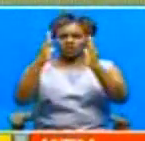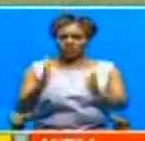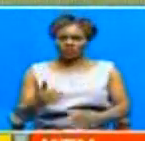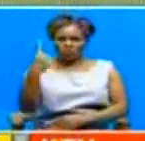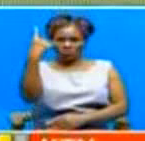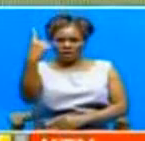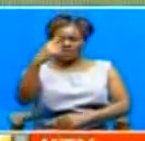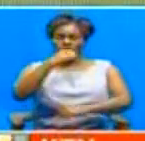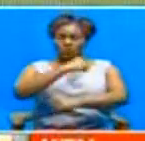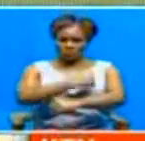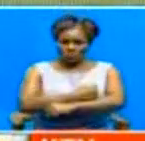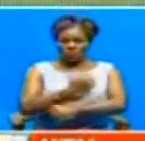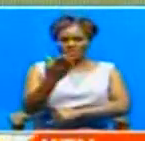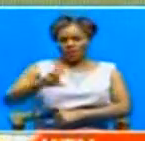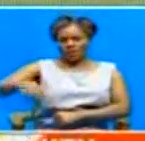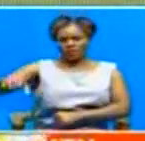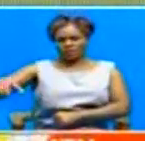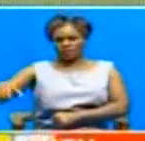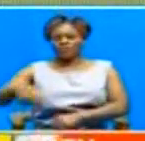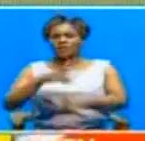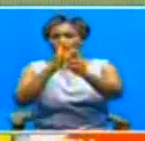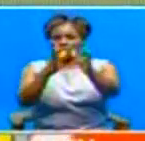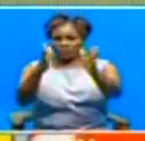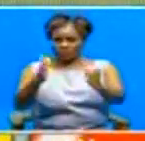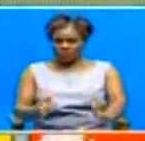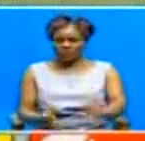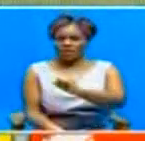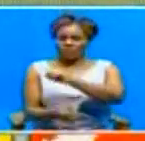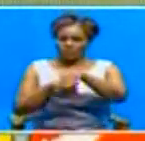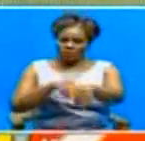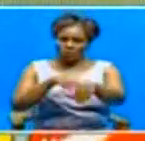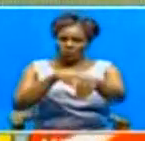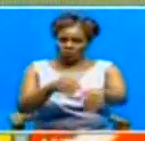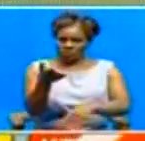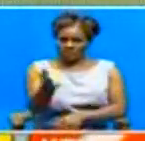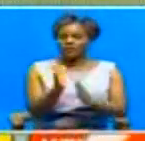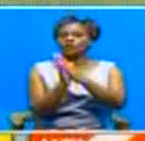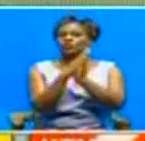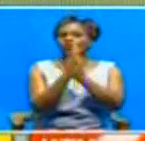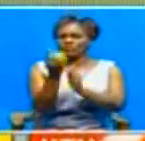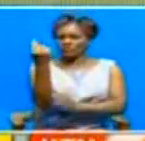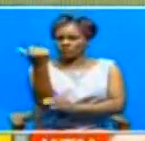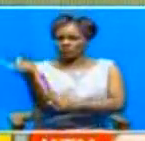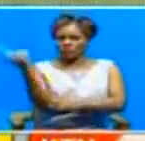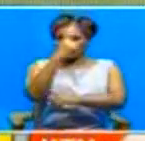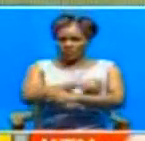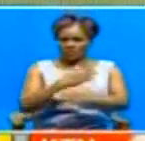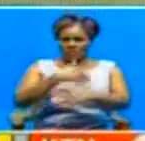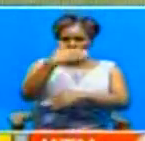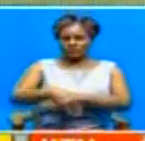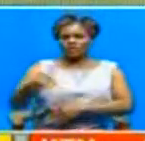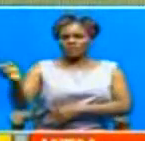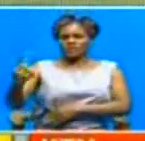moja ya upili katika kaunti hiyo. Mwanahabari wetu Faisal Abdurrahman amekuwa akifuatilia swala hilo siku chache baada ya waziri wa